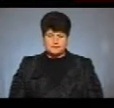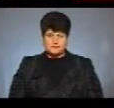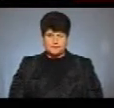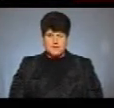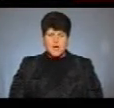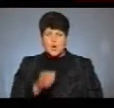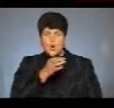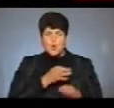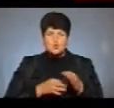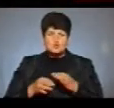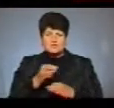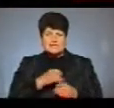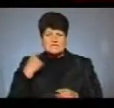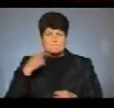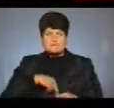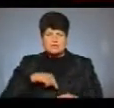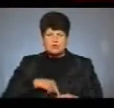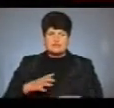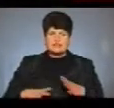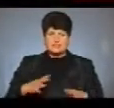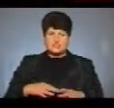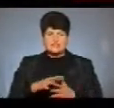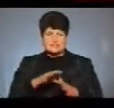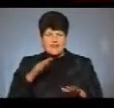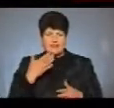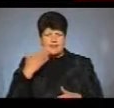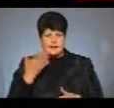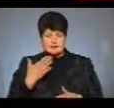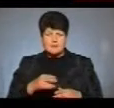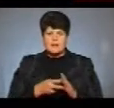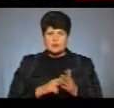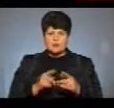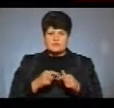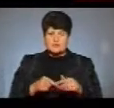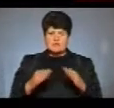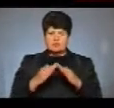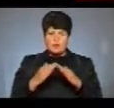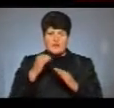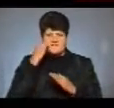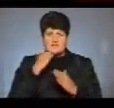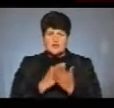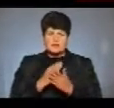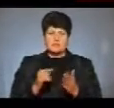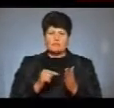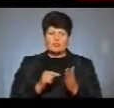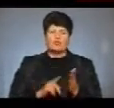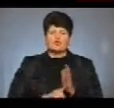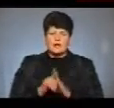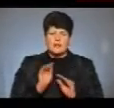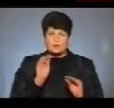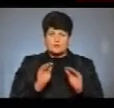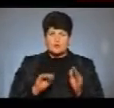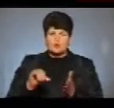Консультації психолога, тренажерний зал, лекції і семінари планують організувати у Домі ветерана, який почали облаштовувати в Тернополі для